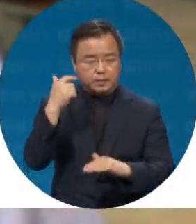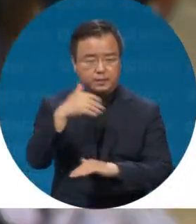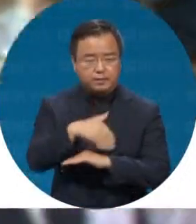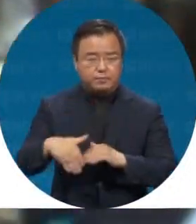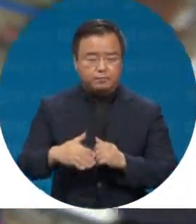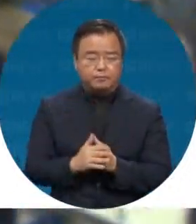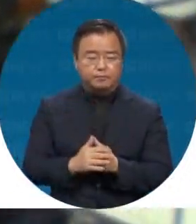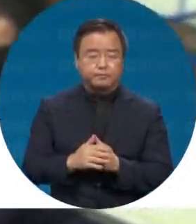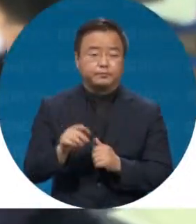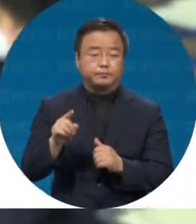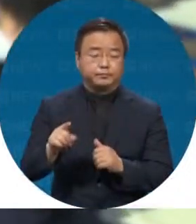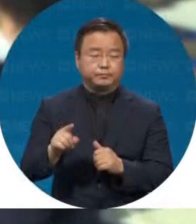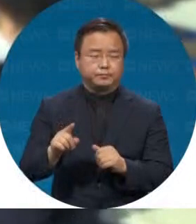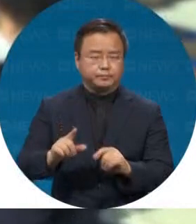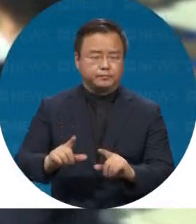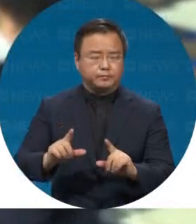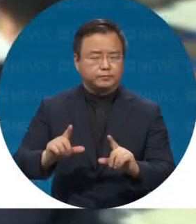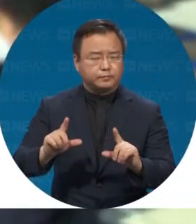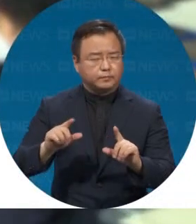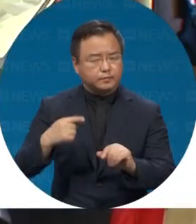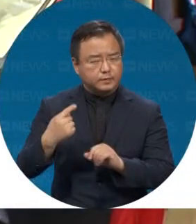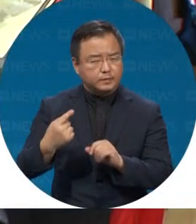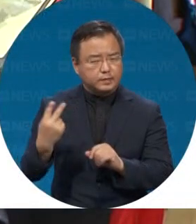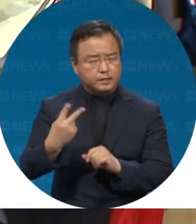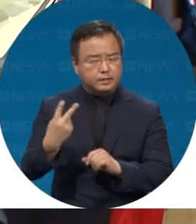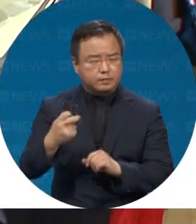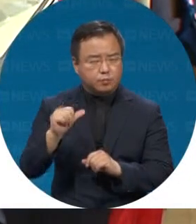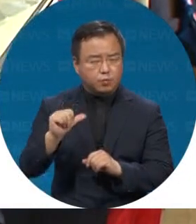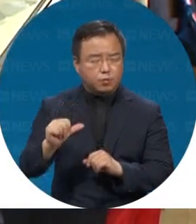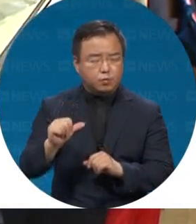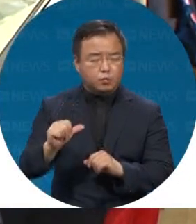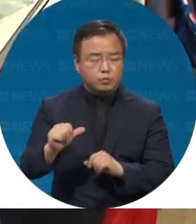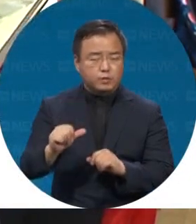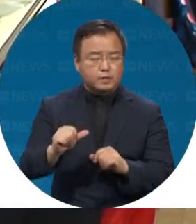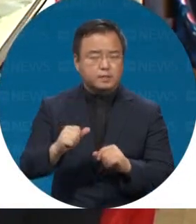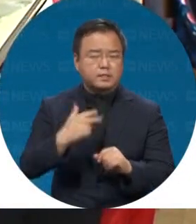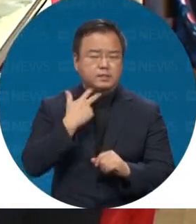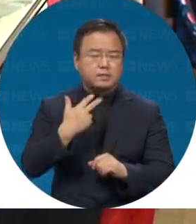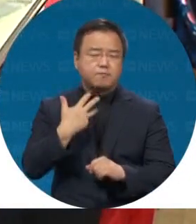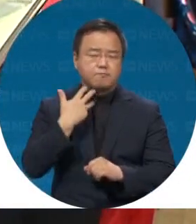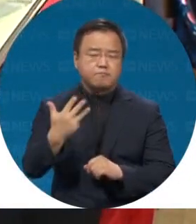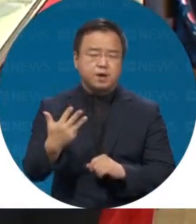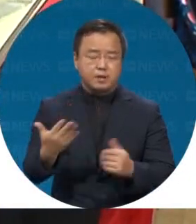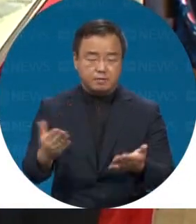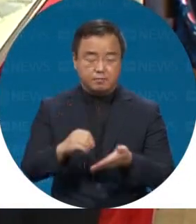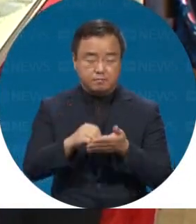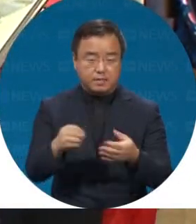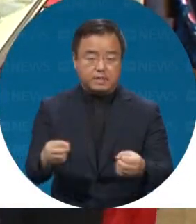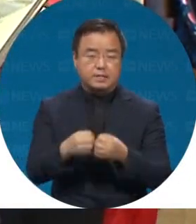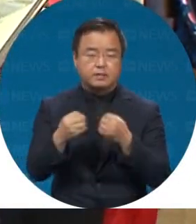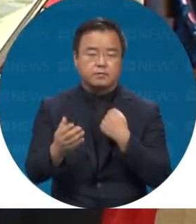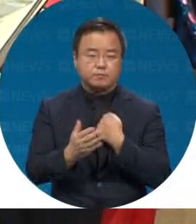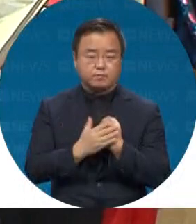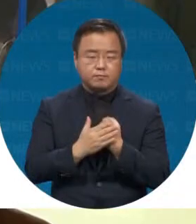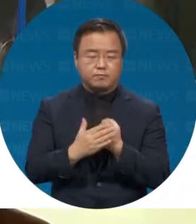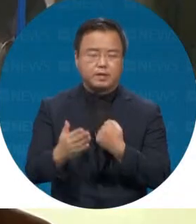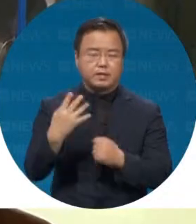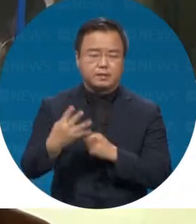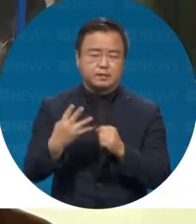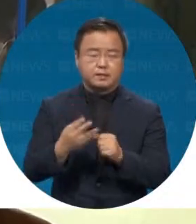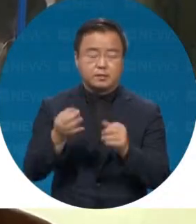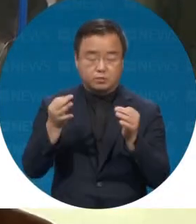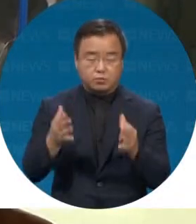년도에 7 8세 아동의 입학이 겹치는 만큼 실생활을 기준으로 7세 아동의 25% 씩 4년에 걸쳐